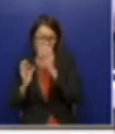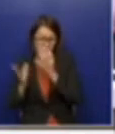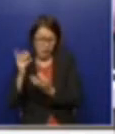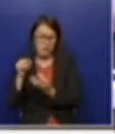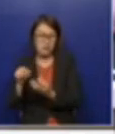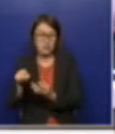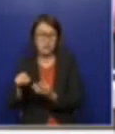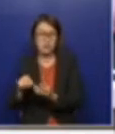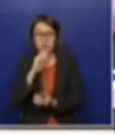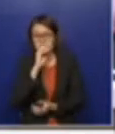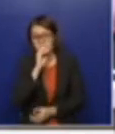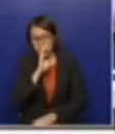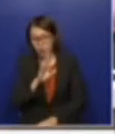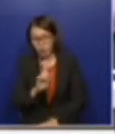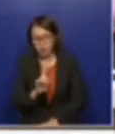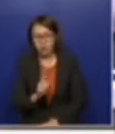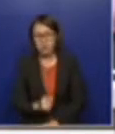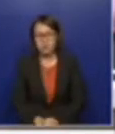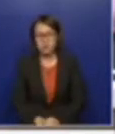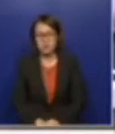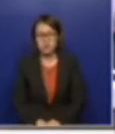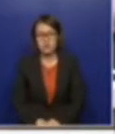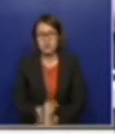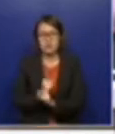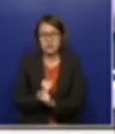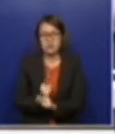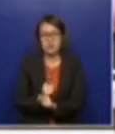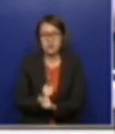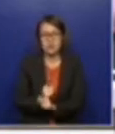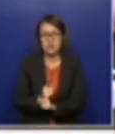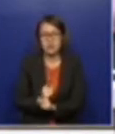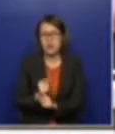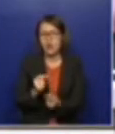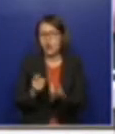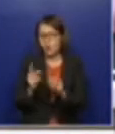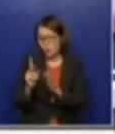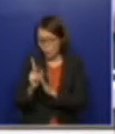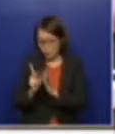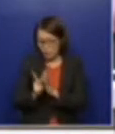2484ประกาศเขตตามพระราชบัญญัติประมวลกฎหมายที่ดิน